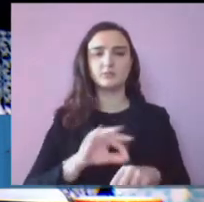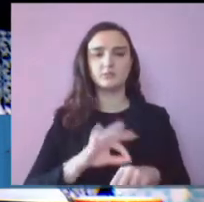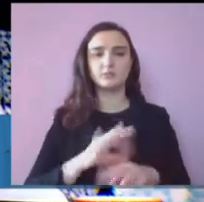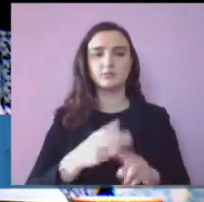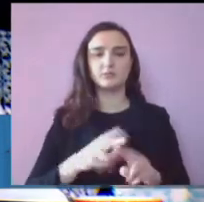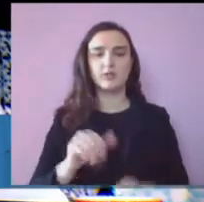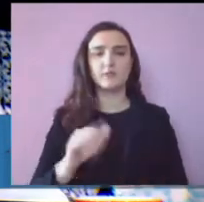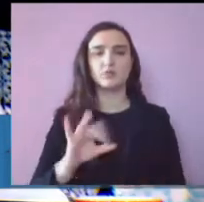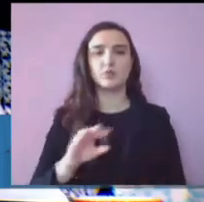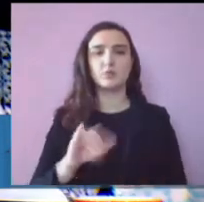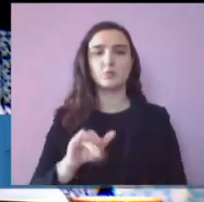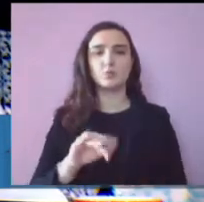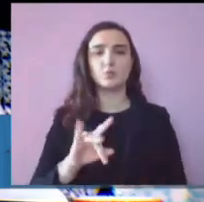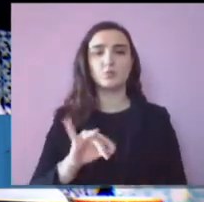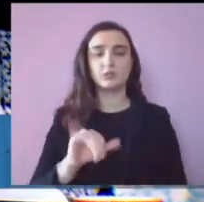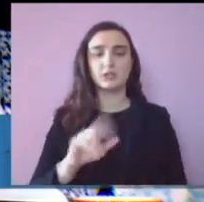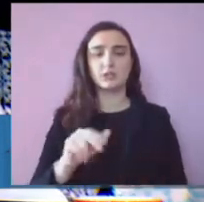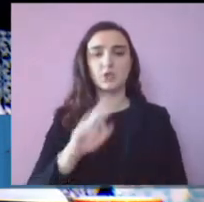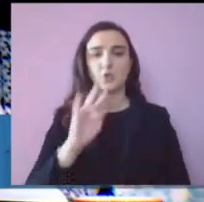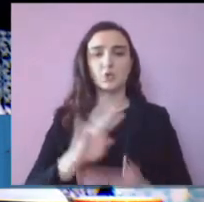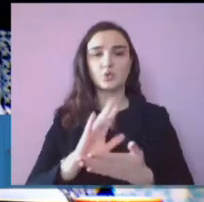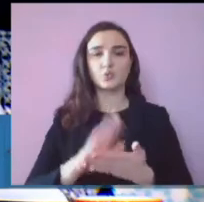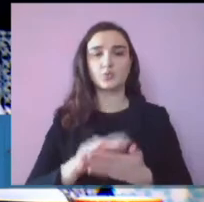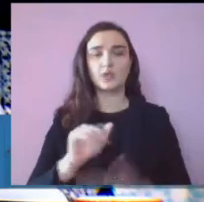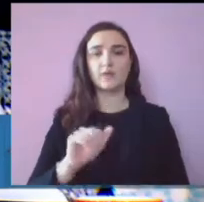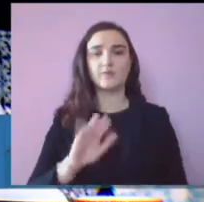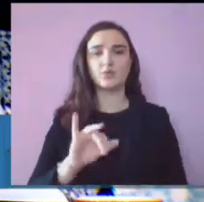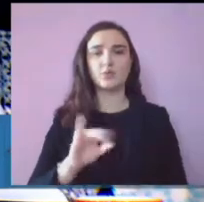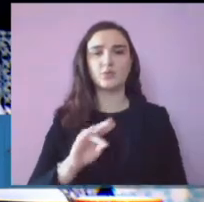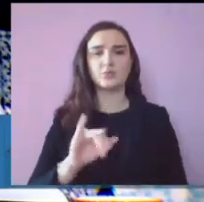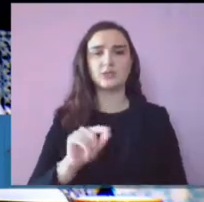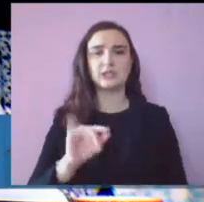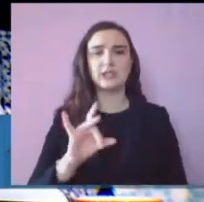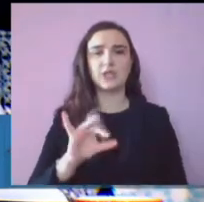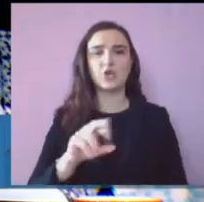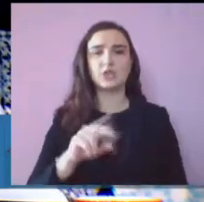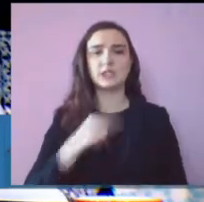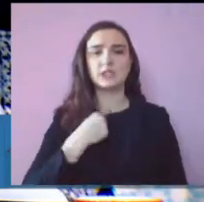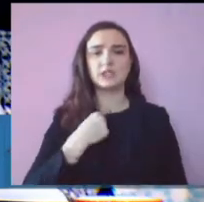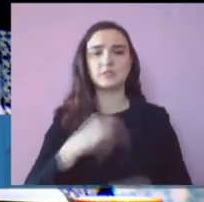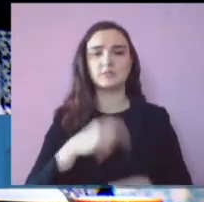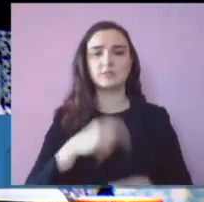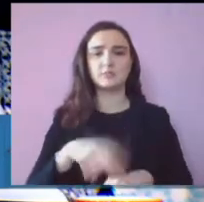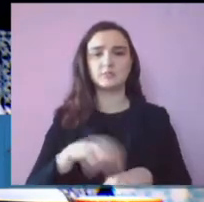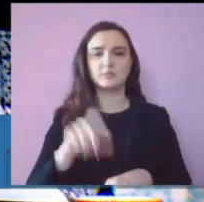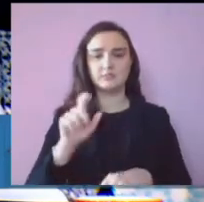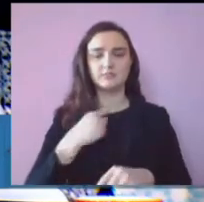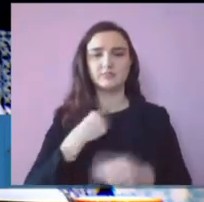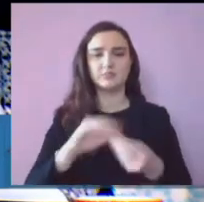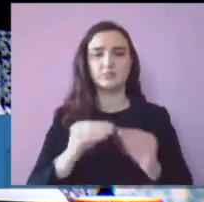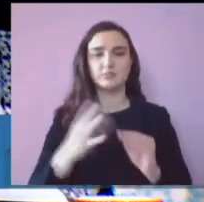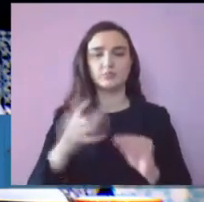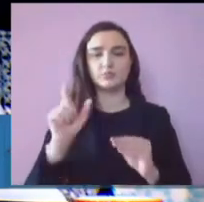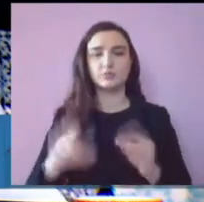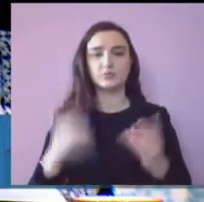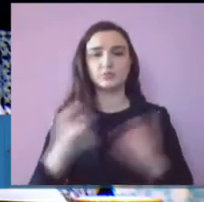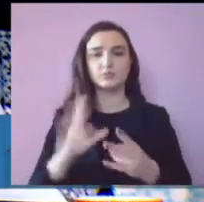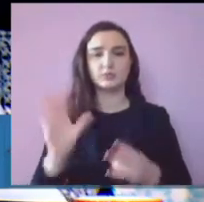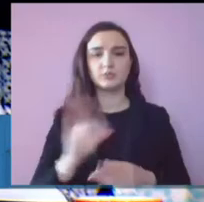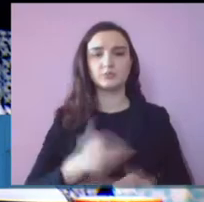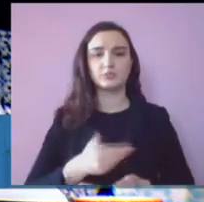აუტოიმუნურიაო და ასევე ქრონიკული აუტოიმუნური თიროიდიტის დროს პაციენტები თუ საჭიროებენ რომ მთელი ცხოვრება